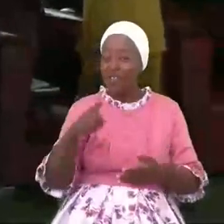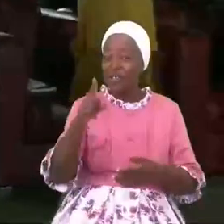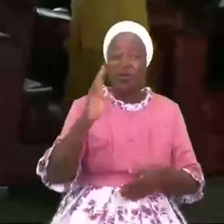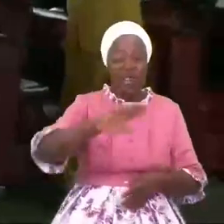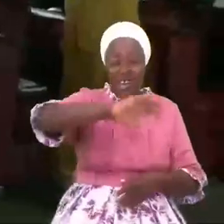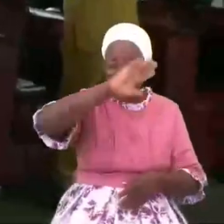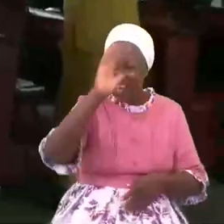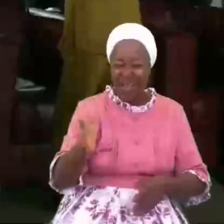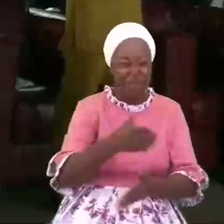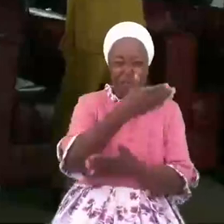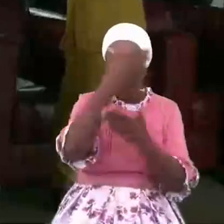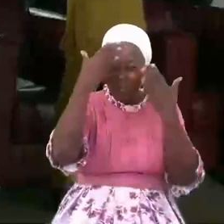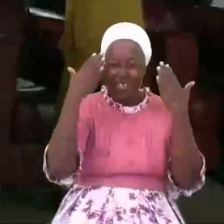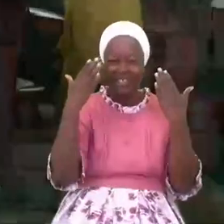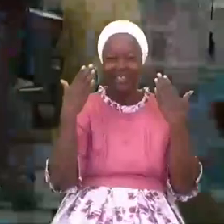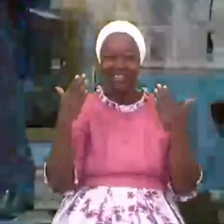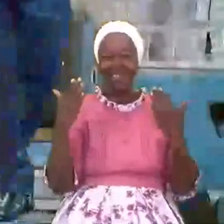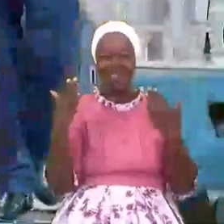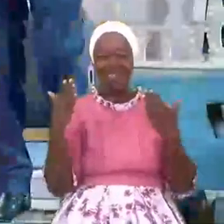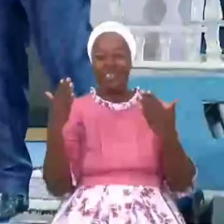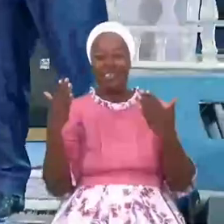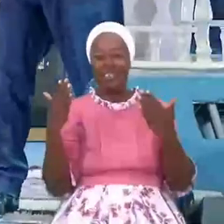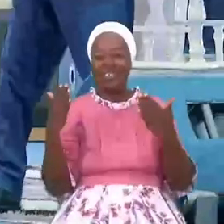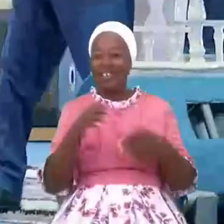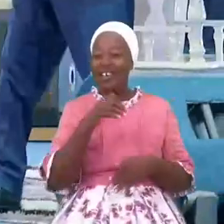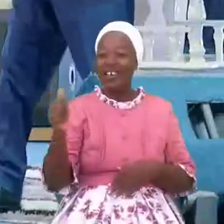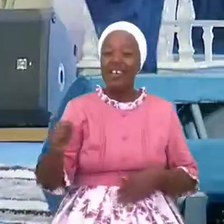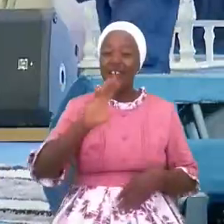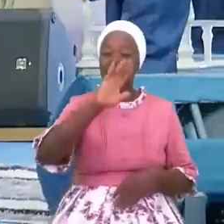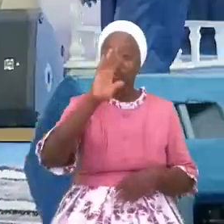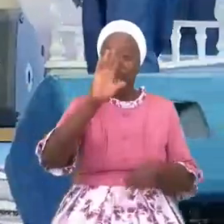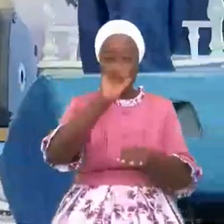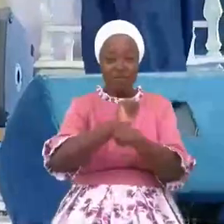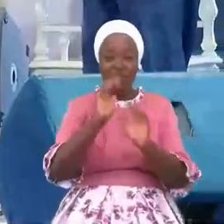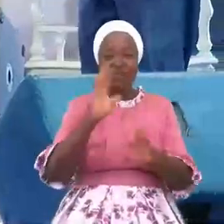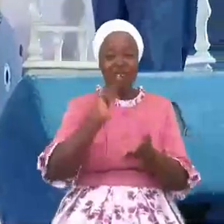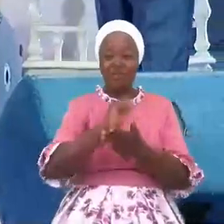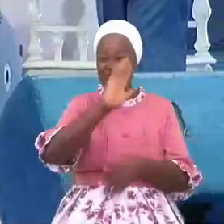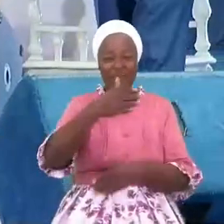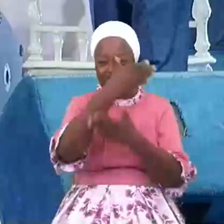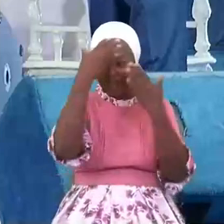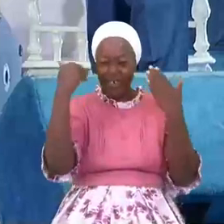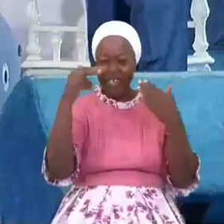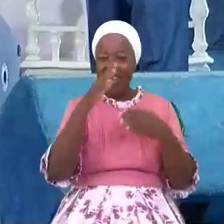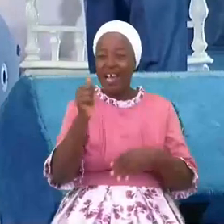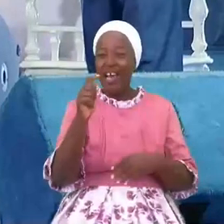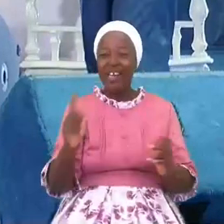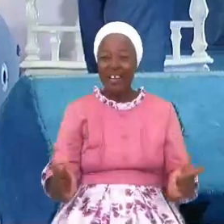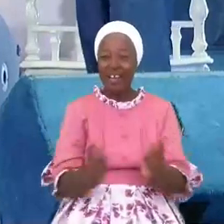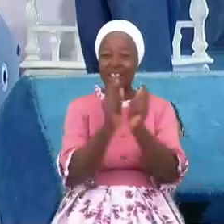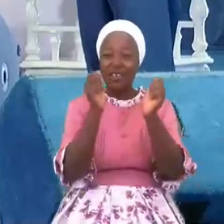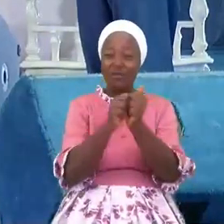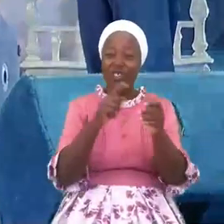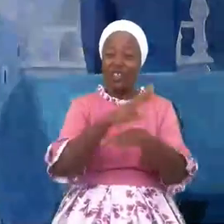chose que tu ne vas jamais oublier. Un miracle que tu ne vas jamais oublier. Une rencontre avec le